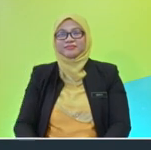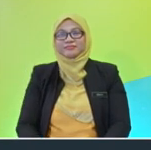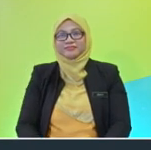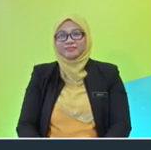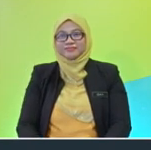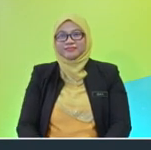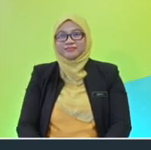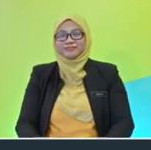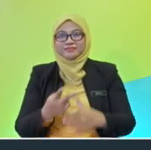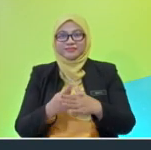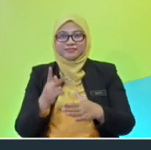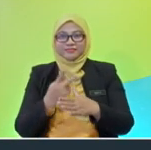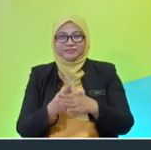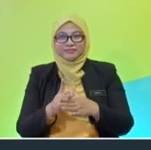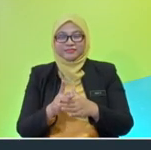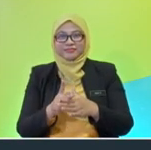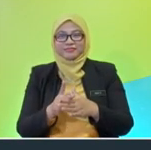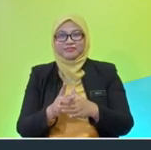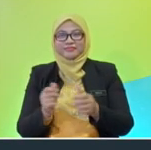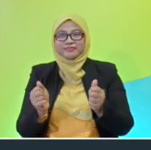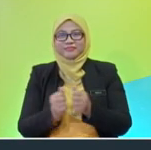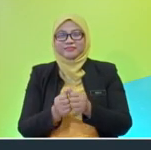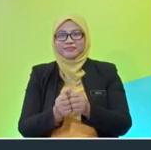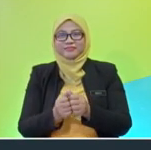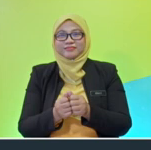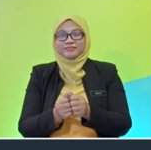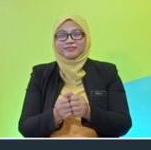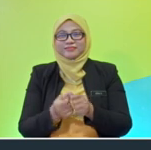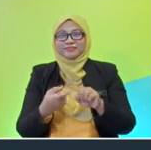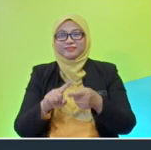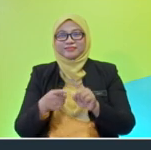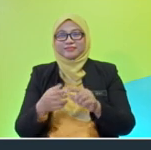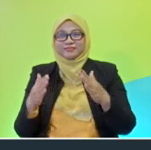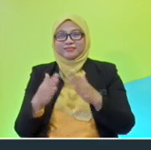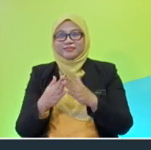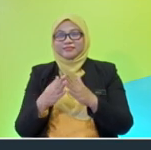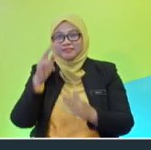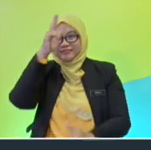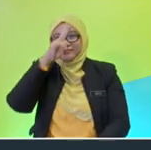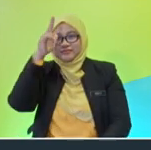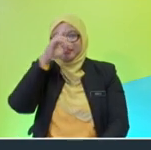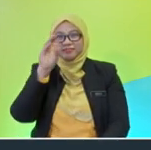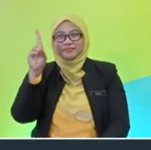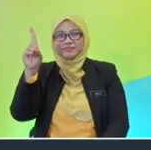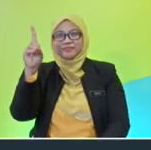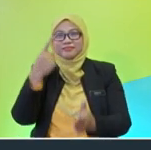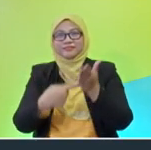dan kawan-kawan yang berada di rumah apakah kerajaan yang wujud di lokasi di